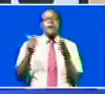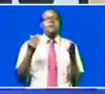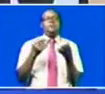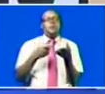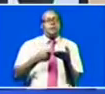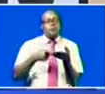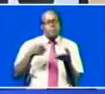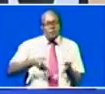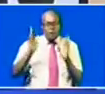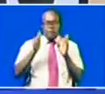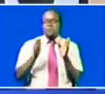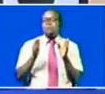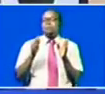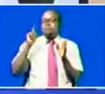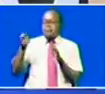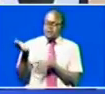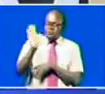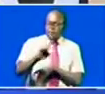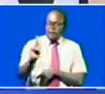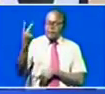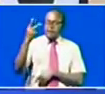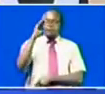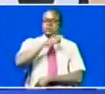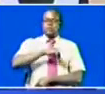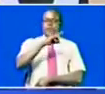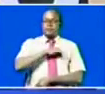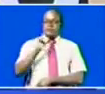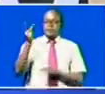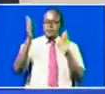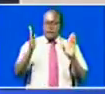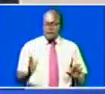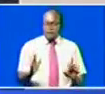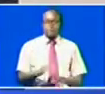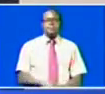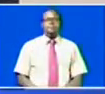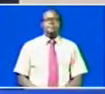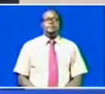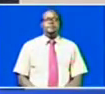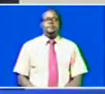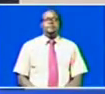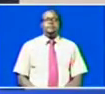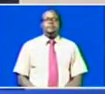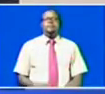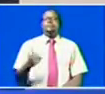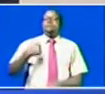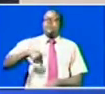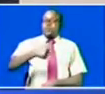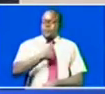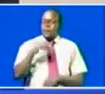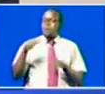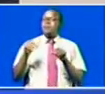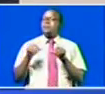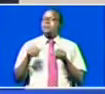country is repatriated to benefit the Kenyan people. This framework will allow Switzerland